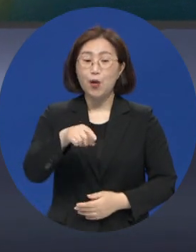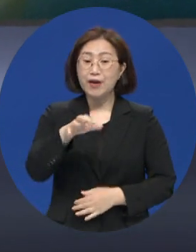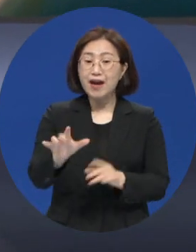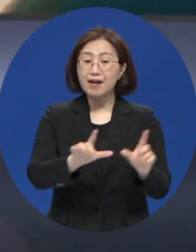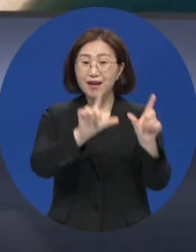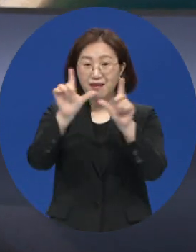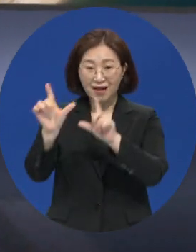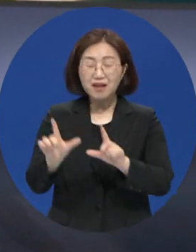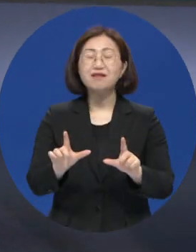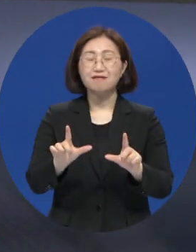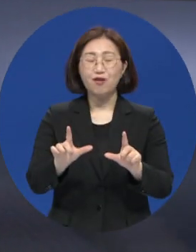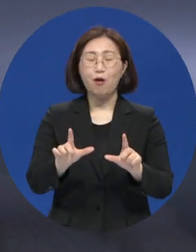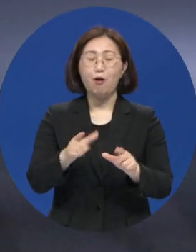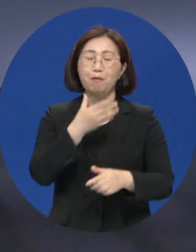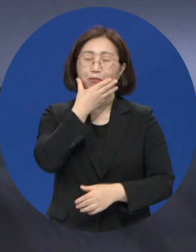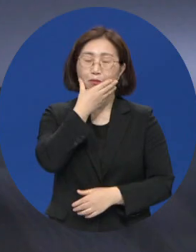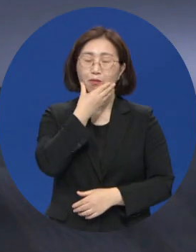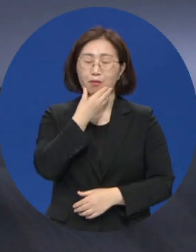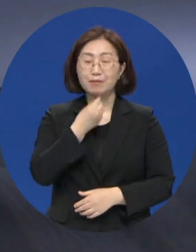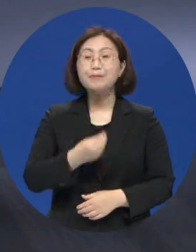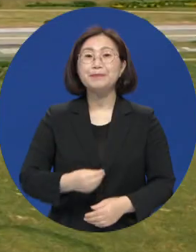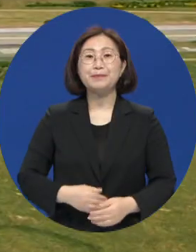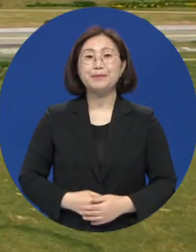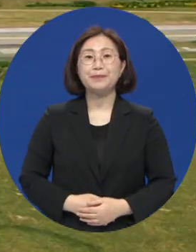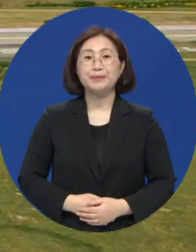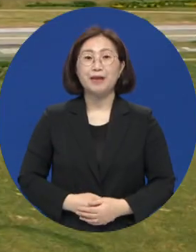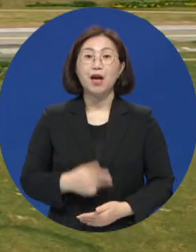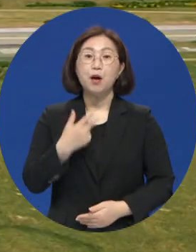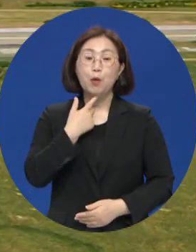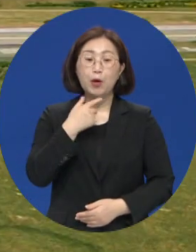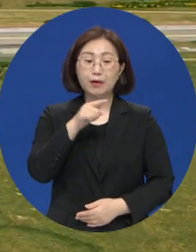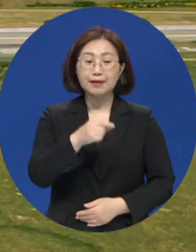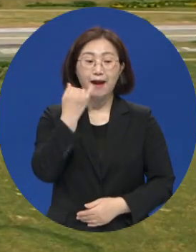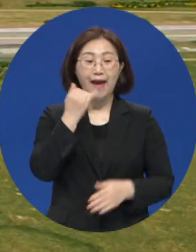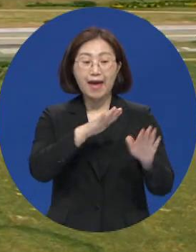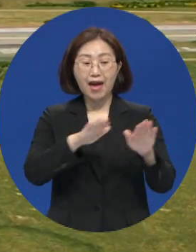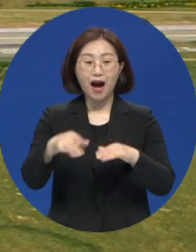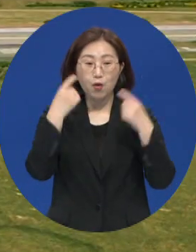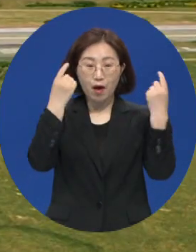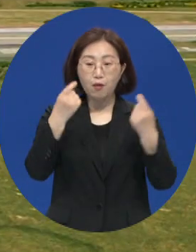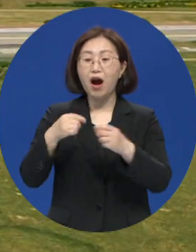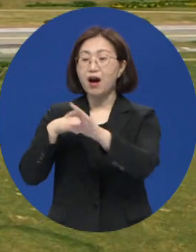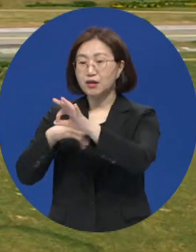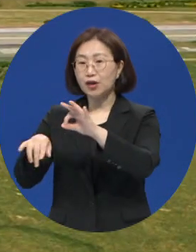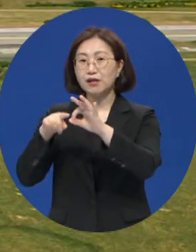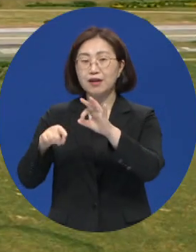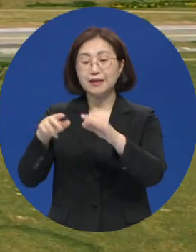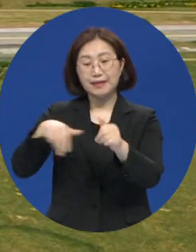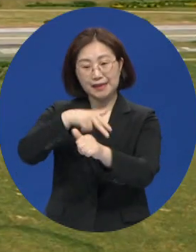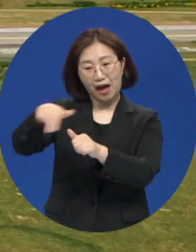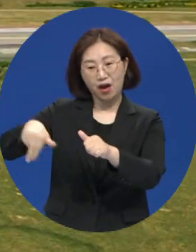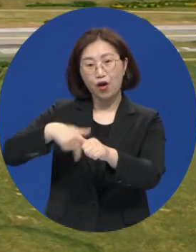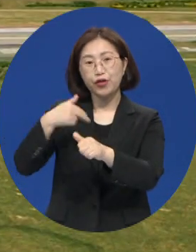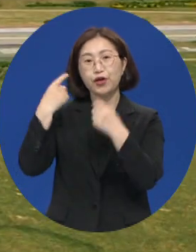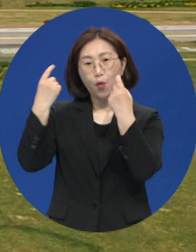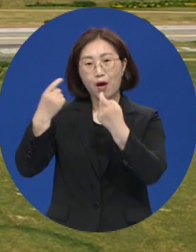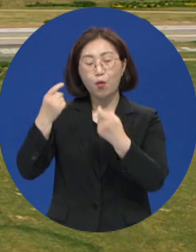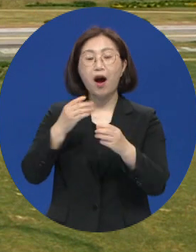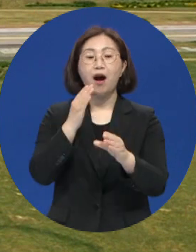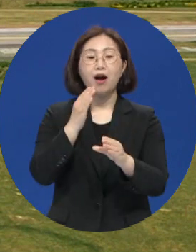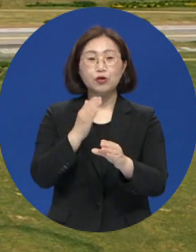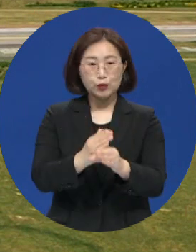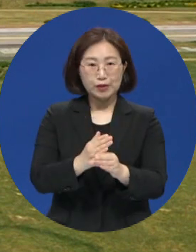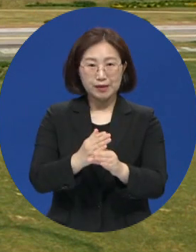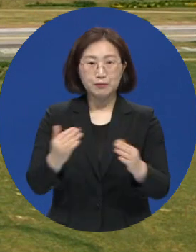자체가 축복입니다 보령 은 해양관광 서천 은 생태 관광 중심지로